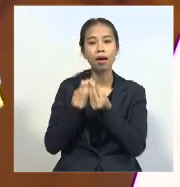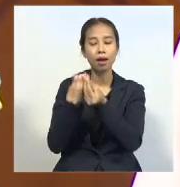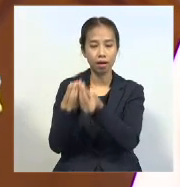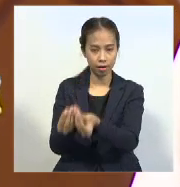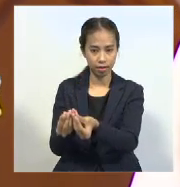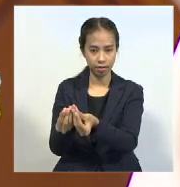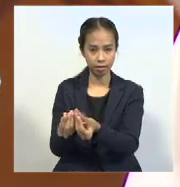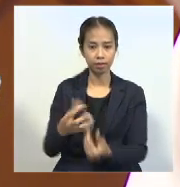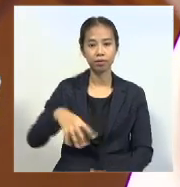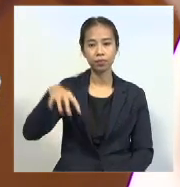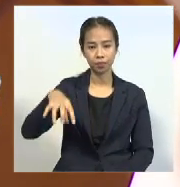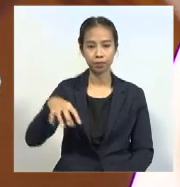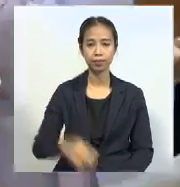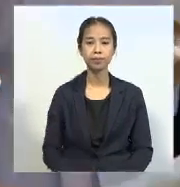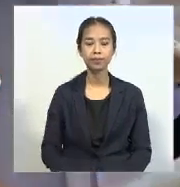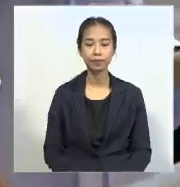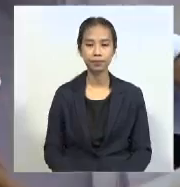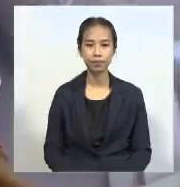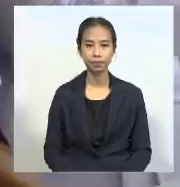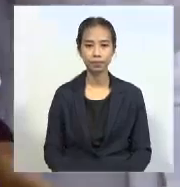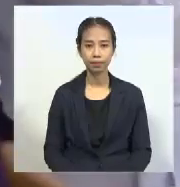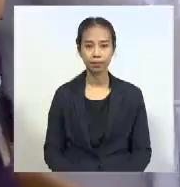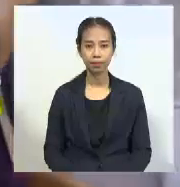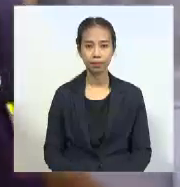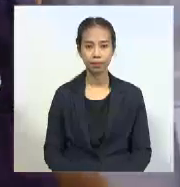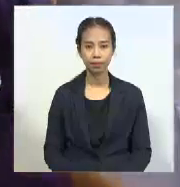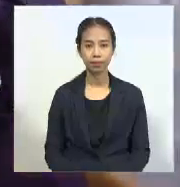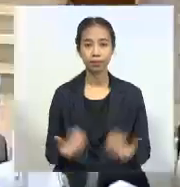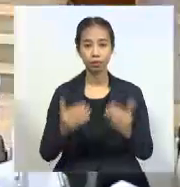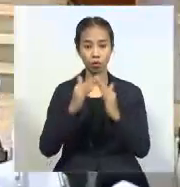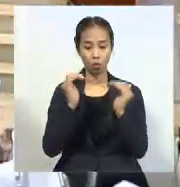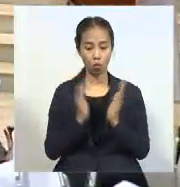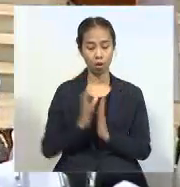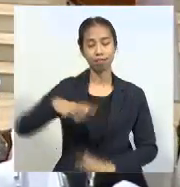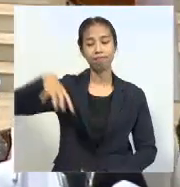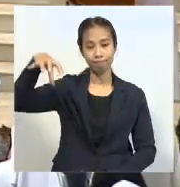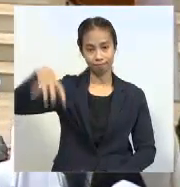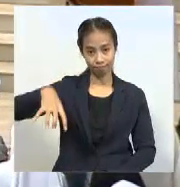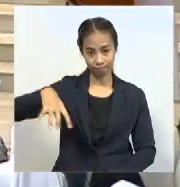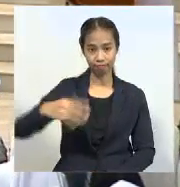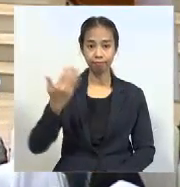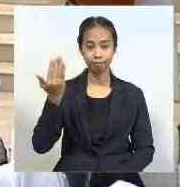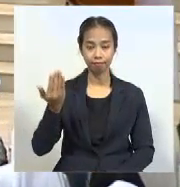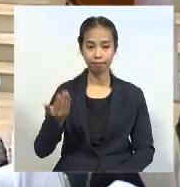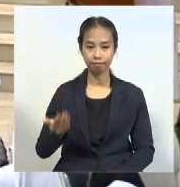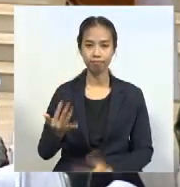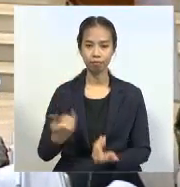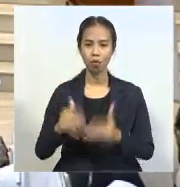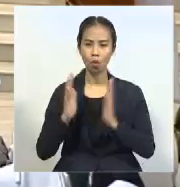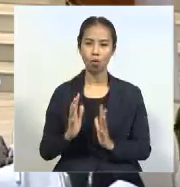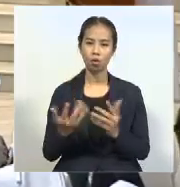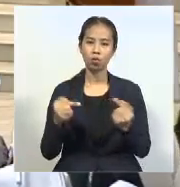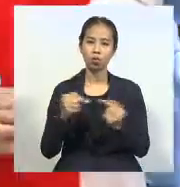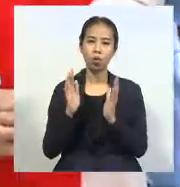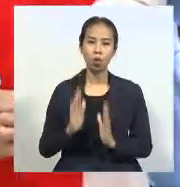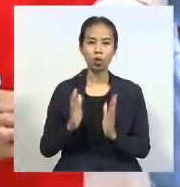คลัสบุญบำรุงด้วยค่ะบรรยากาศภายในวัดนักบุญเปรโตและสักการสถานนิโคลัสก็เนืองแน่นไปด้วยคณะนัก